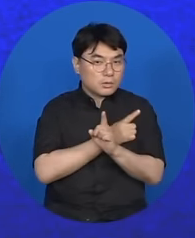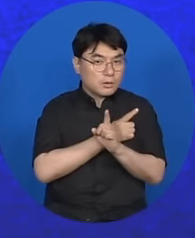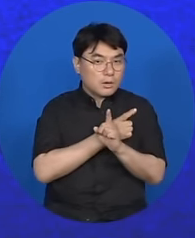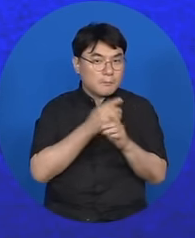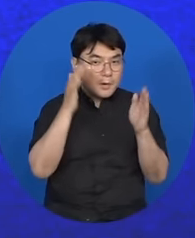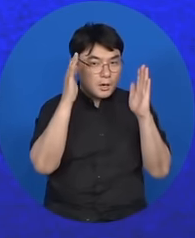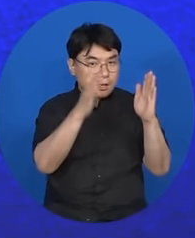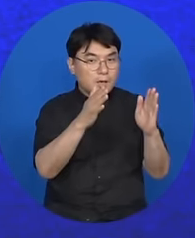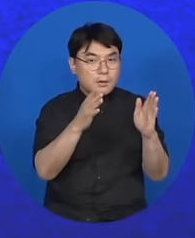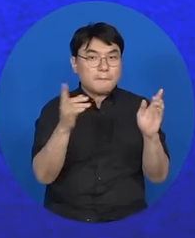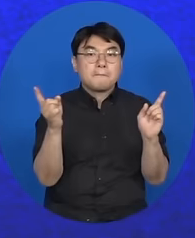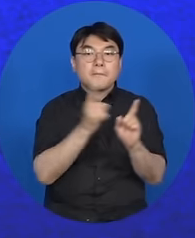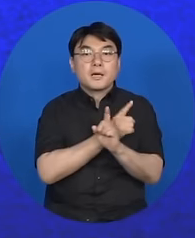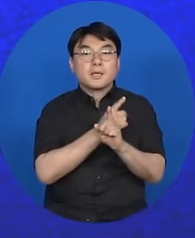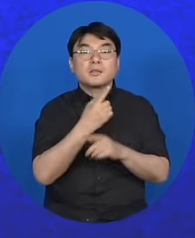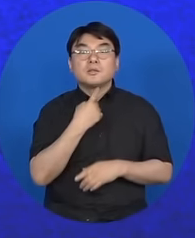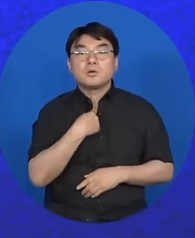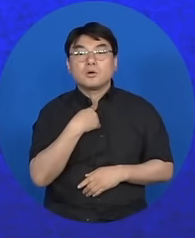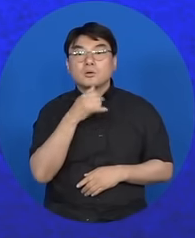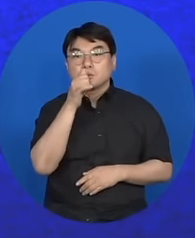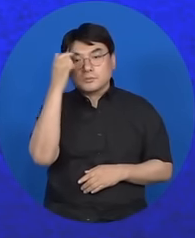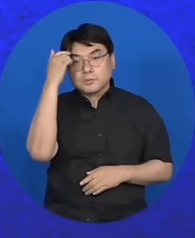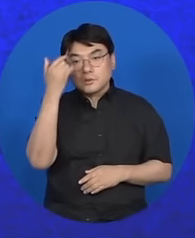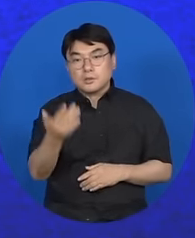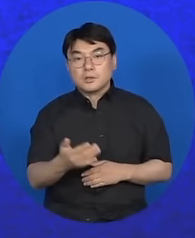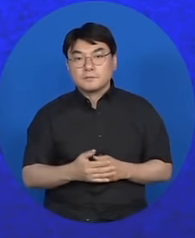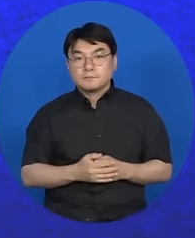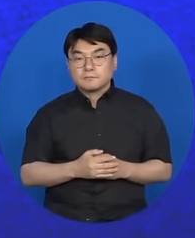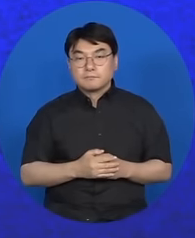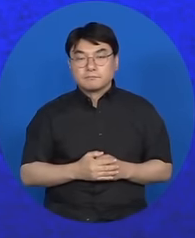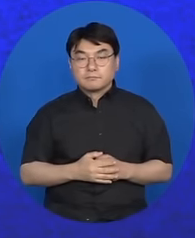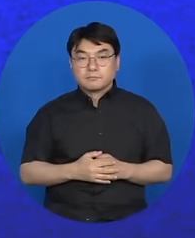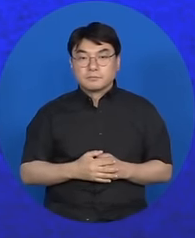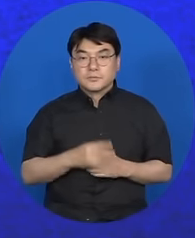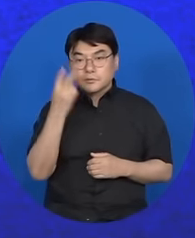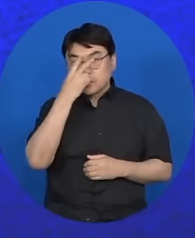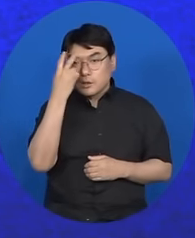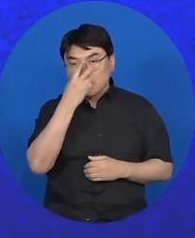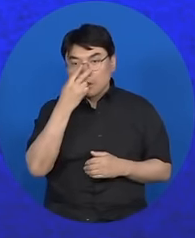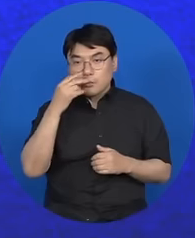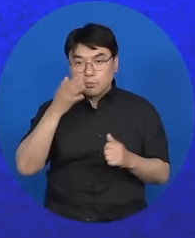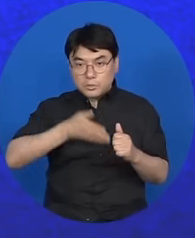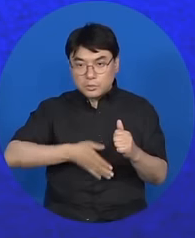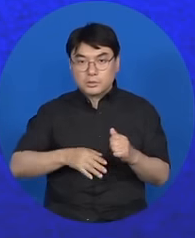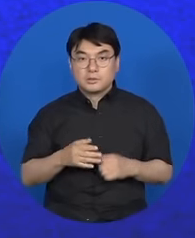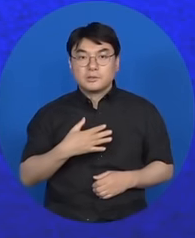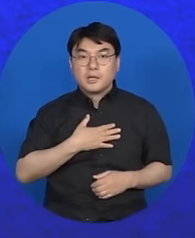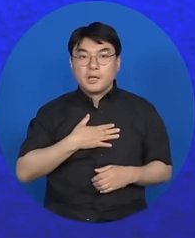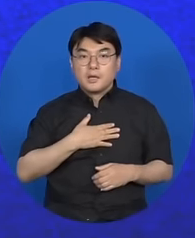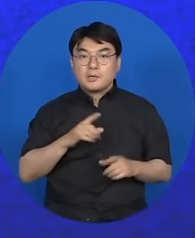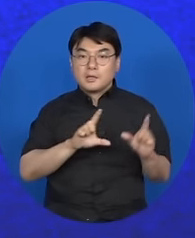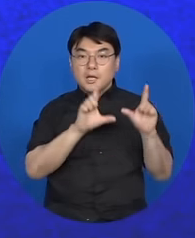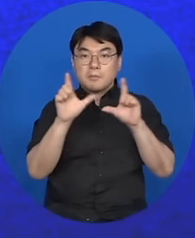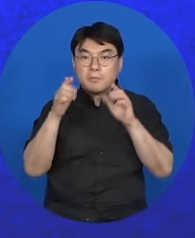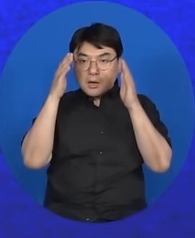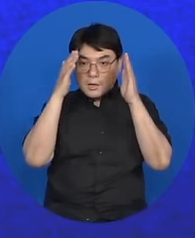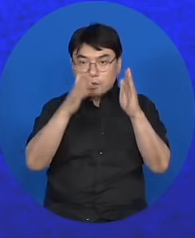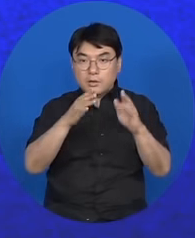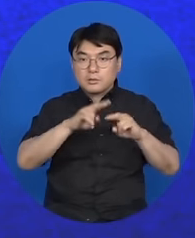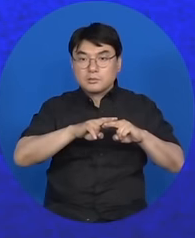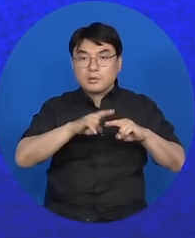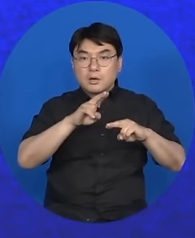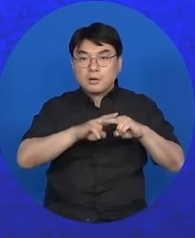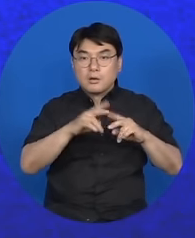적이 있으십니까? 성령에 민감하여 그 이유를 한번 찾아보시기 바랍니다. 주님, 제 삶의 방향과 자리를 바꾸시는